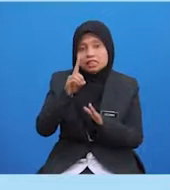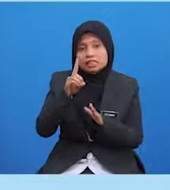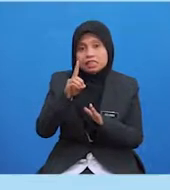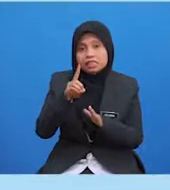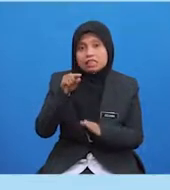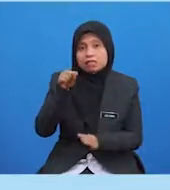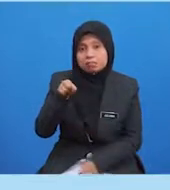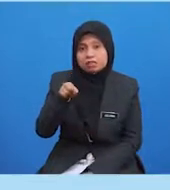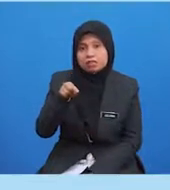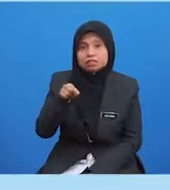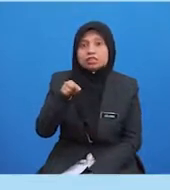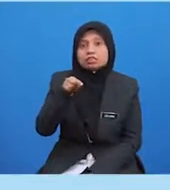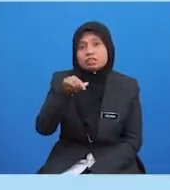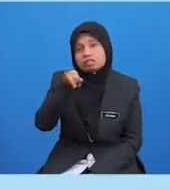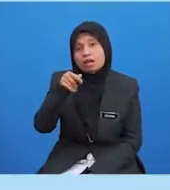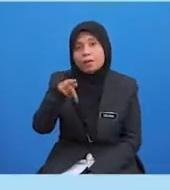gambar.jpg